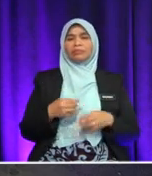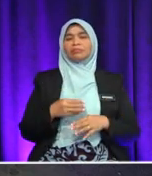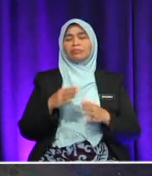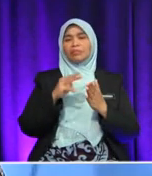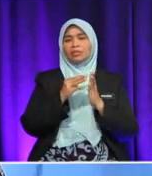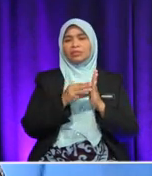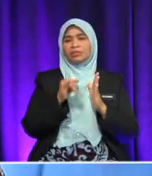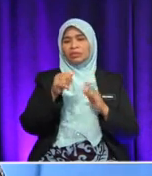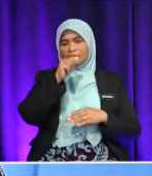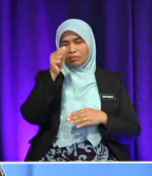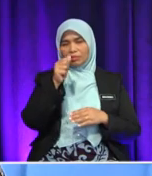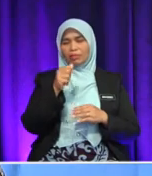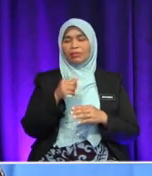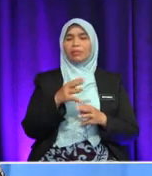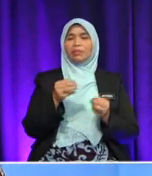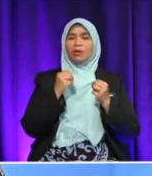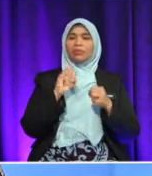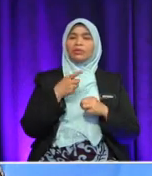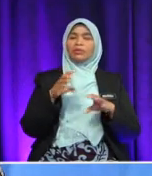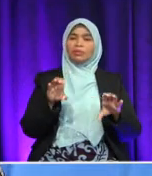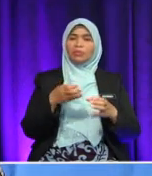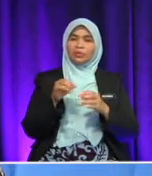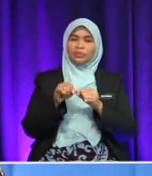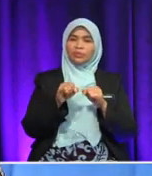suruh juga kita walaupun